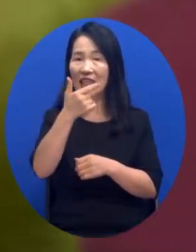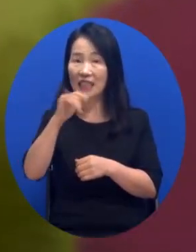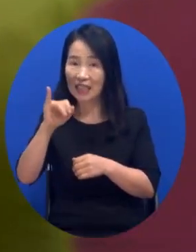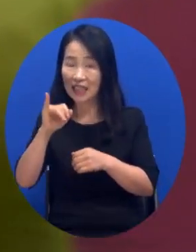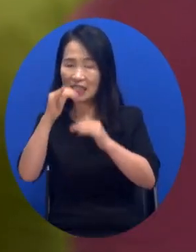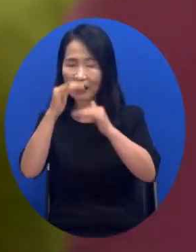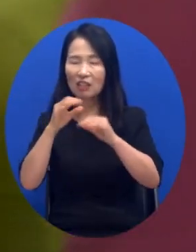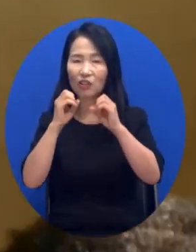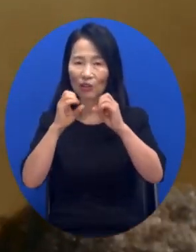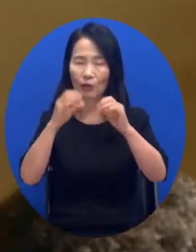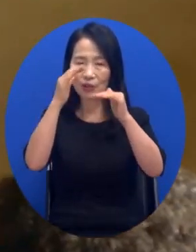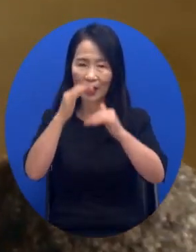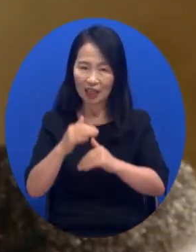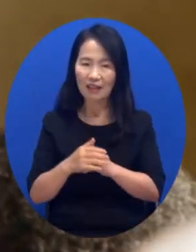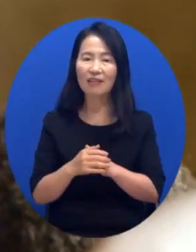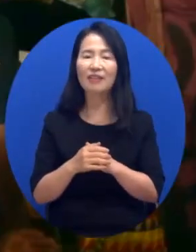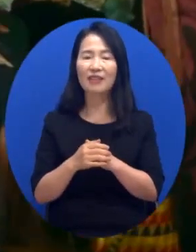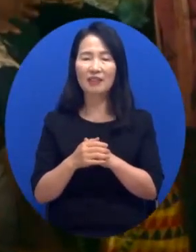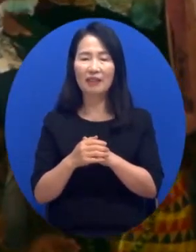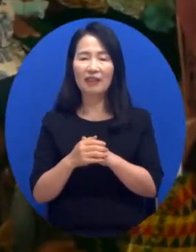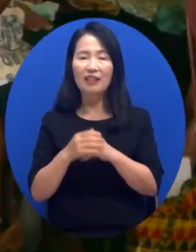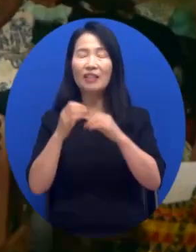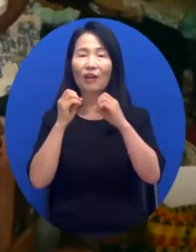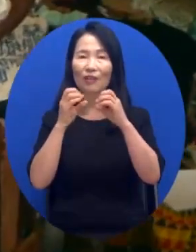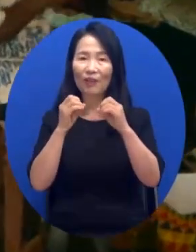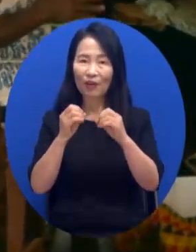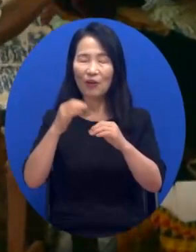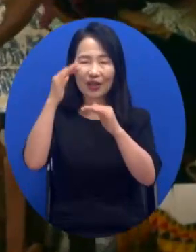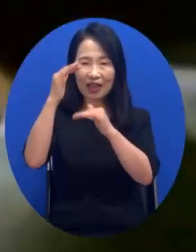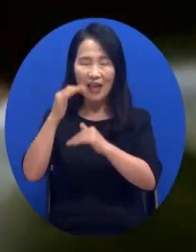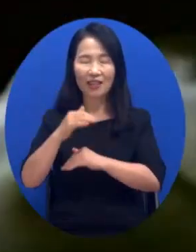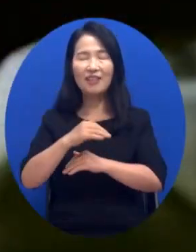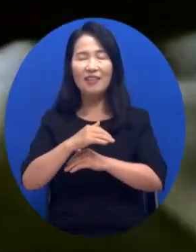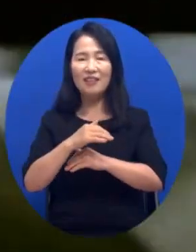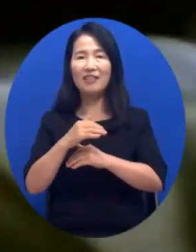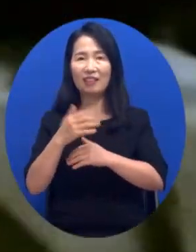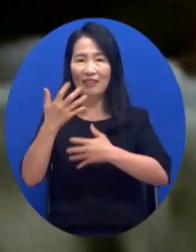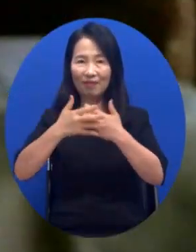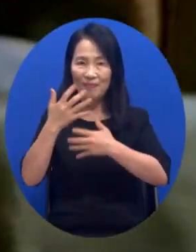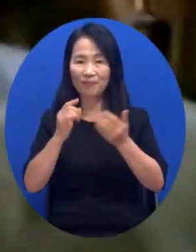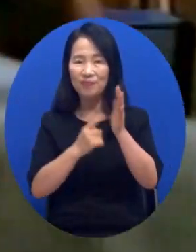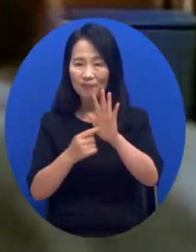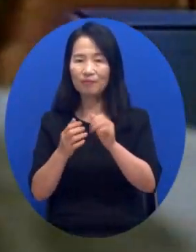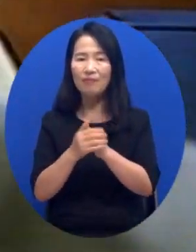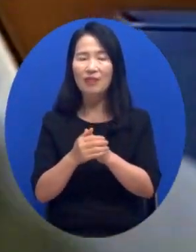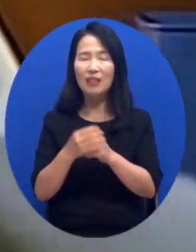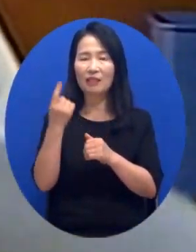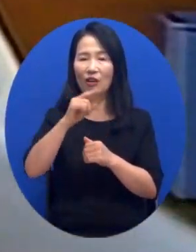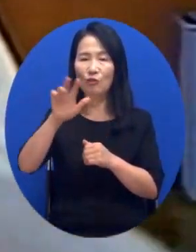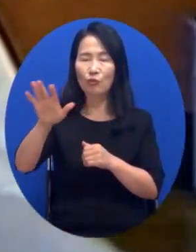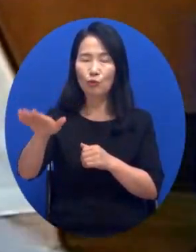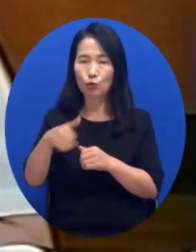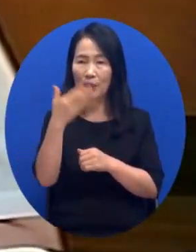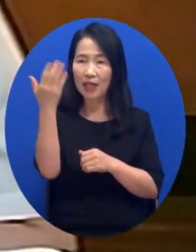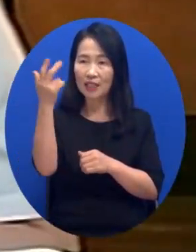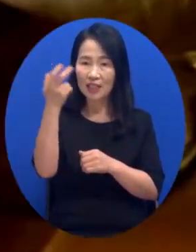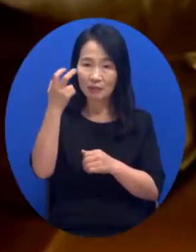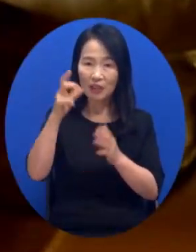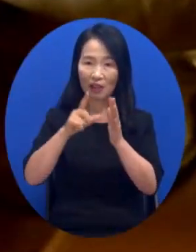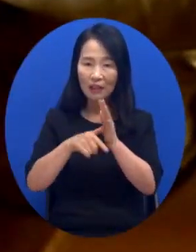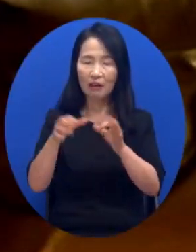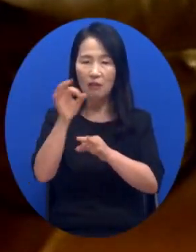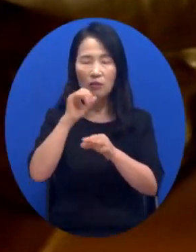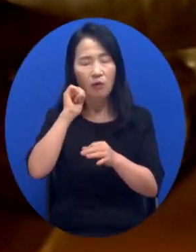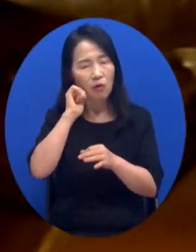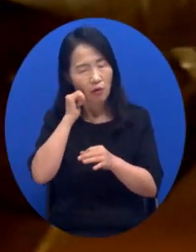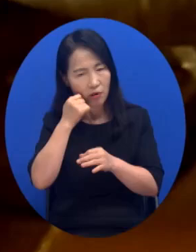영화 Never the Same 파푸아 선교 이야기가 방영됩니다. 이 밖에도 1970년대 경제적 어려움과 열악한